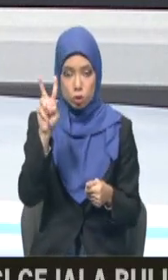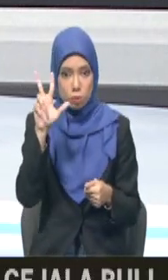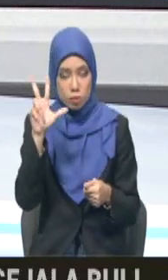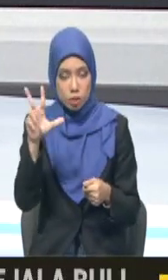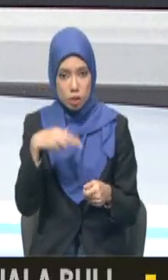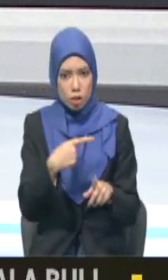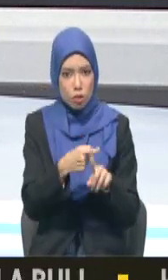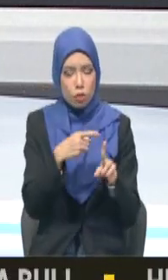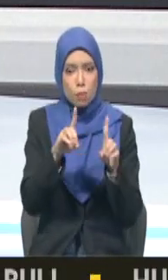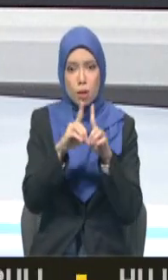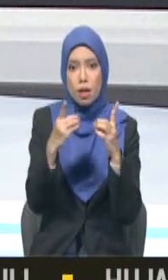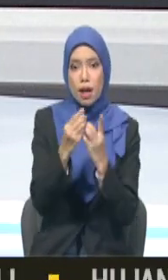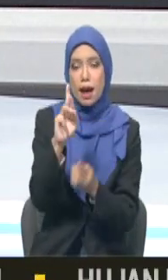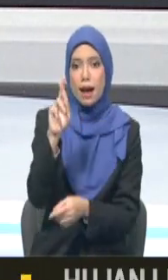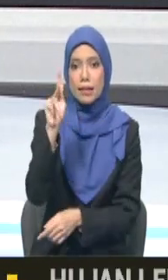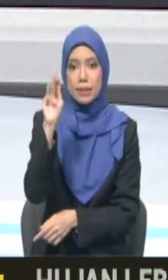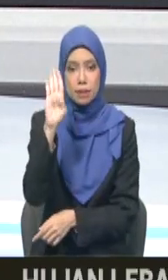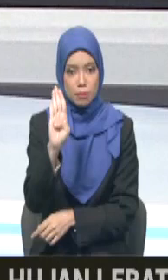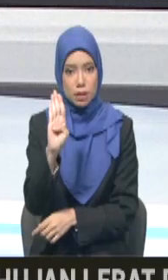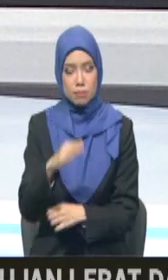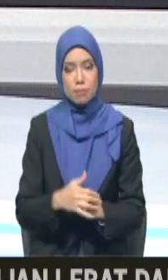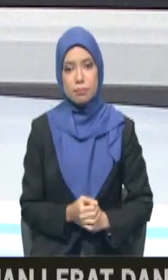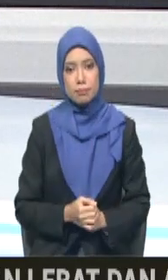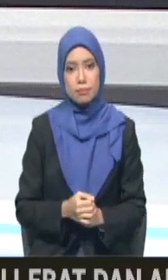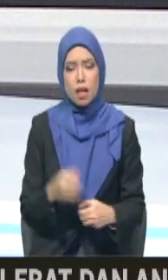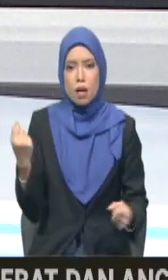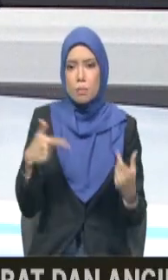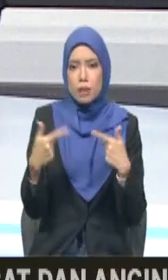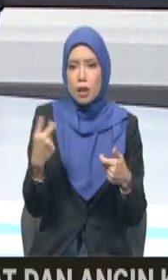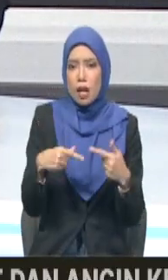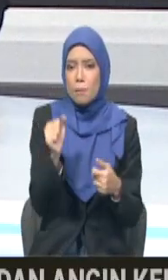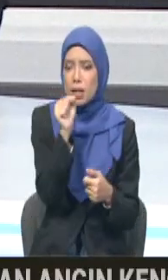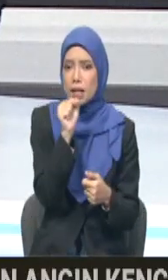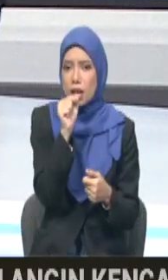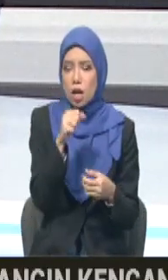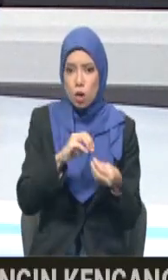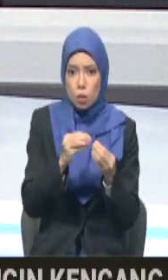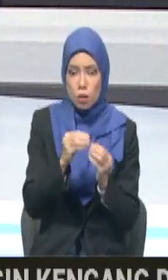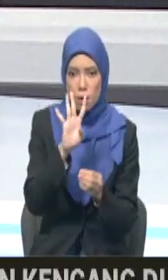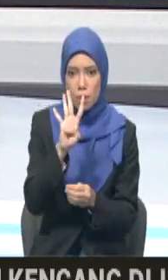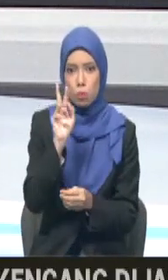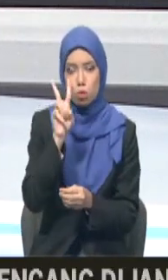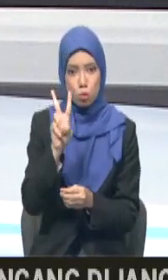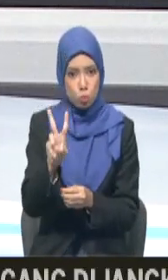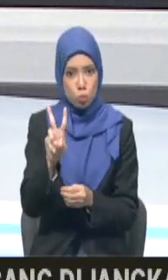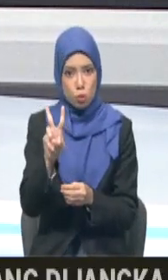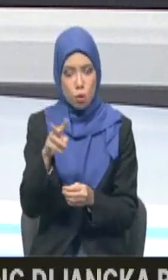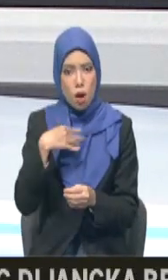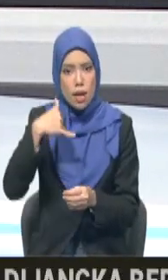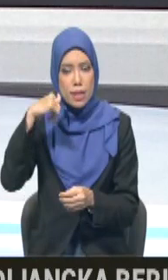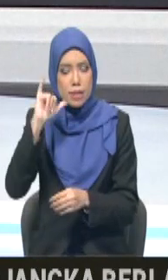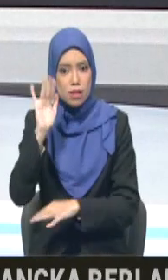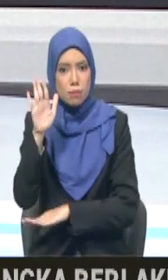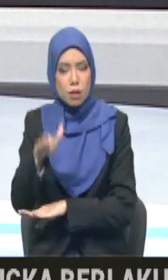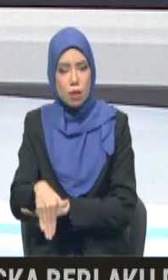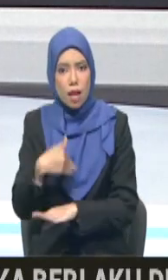oleh jabatan radio televisyen Brunei rtb pertandingan bintang kecil kali ke-42 berlangsung semalam di